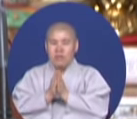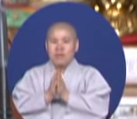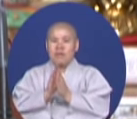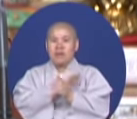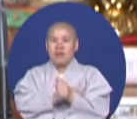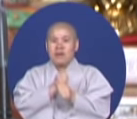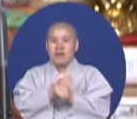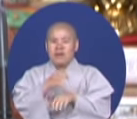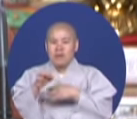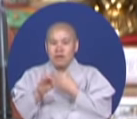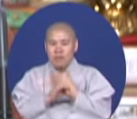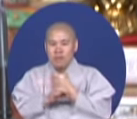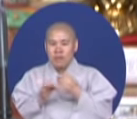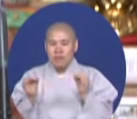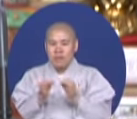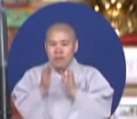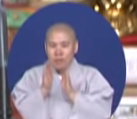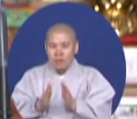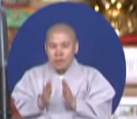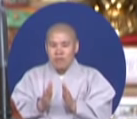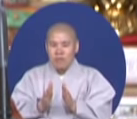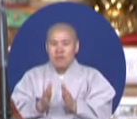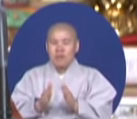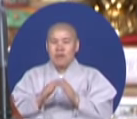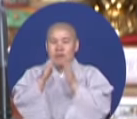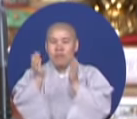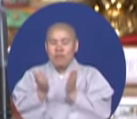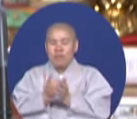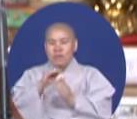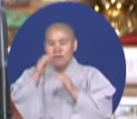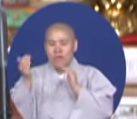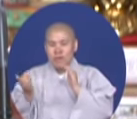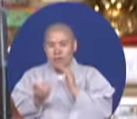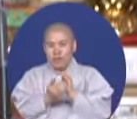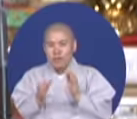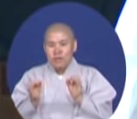나면 그 순간이 바로 모든 거 다 이룬 순간이에요.